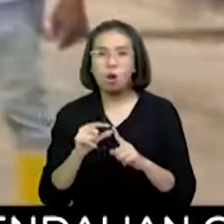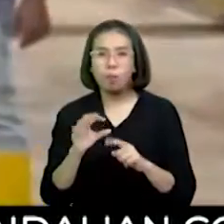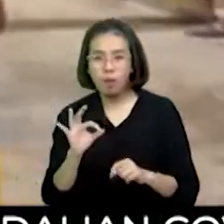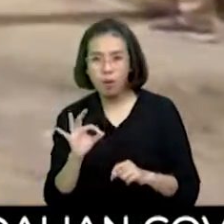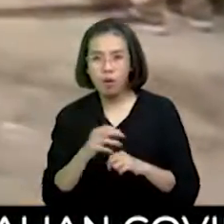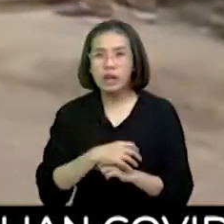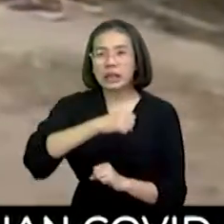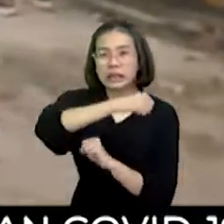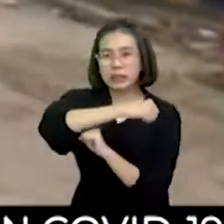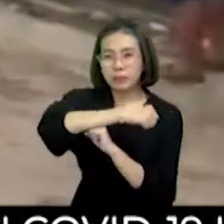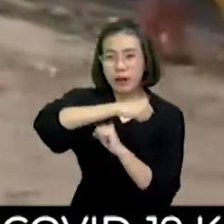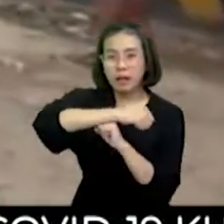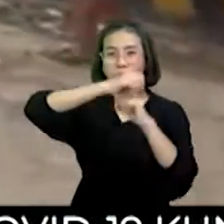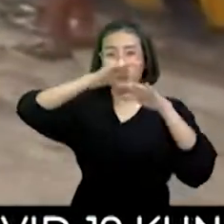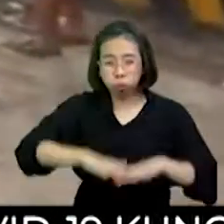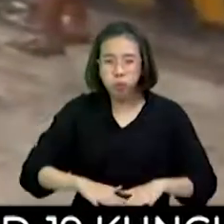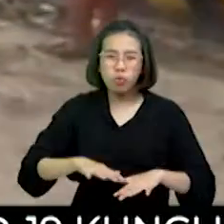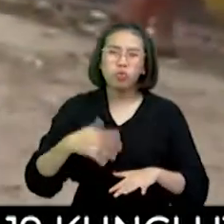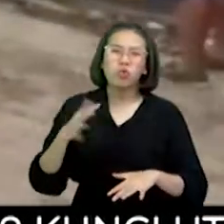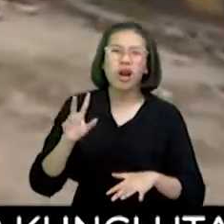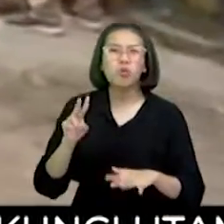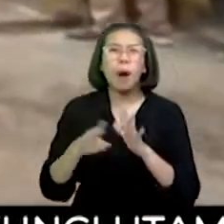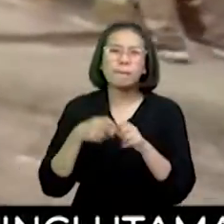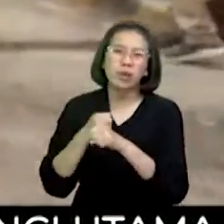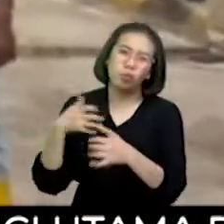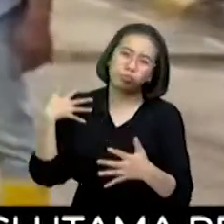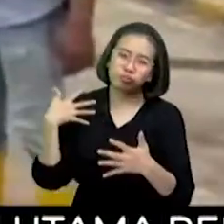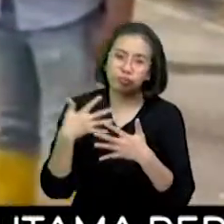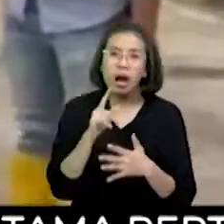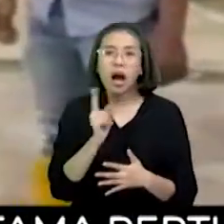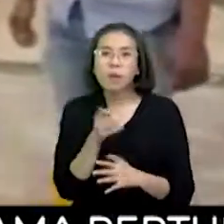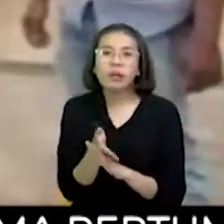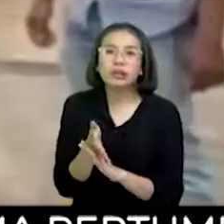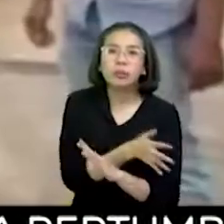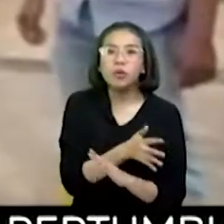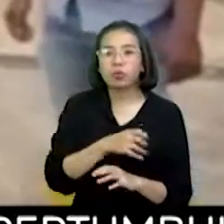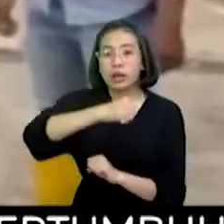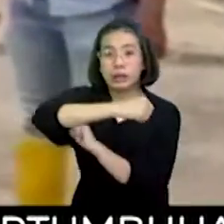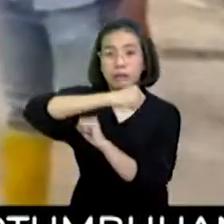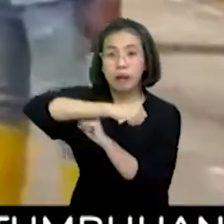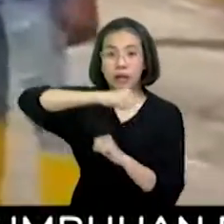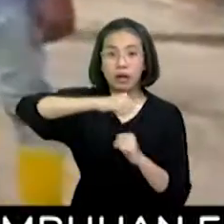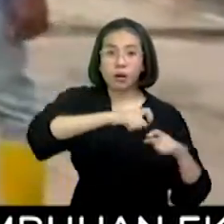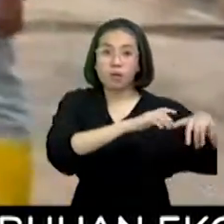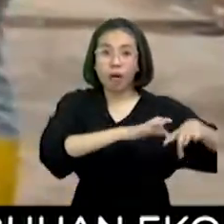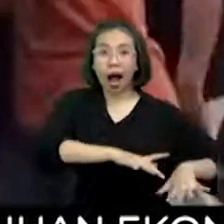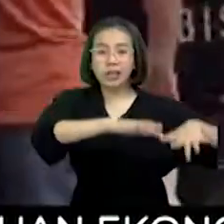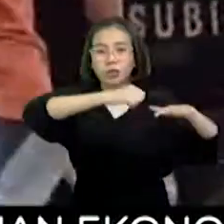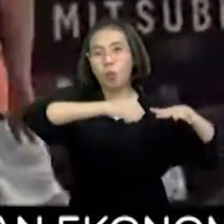Jembatan ini hampir dua pekan lumpuh total akibat terjadinya pergeseran beton penyangga tergerus banjir beberapa waktu lalu.